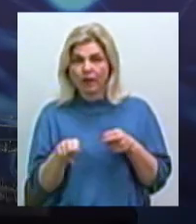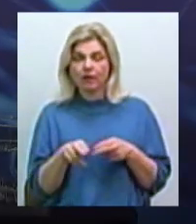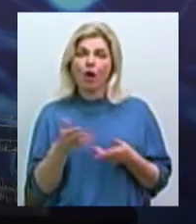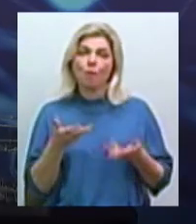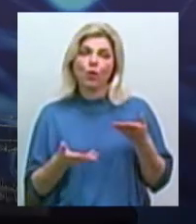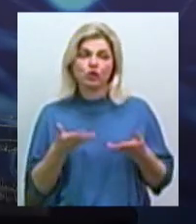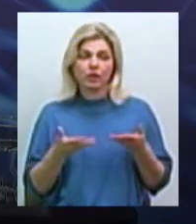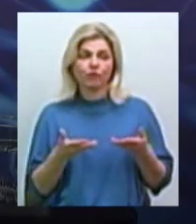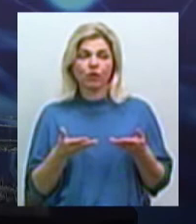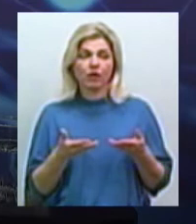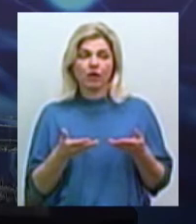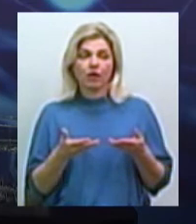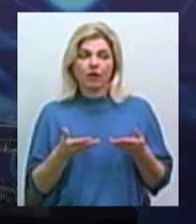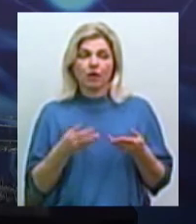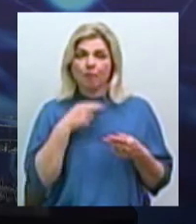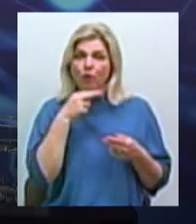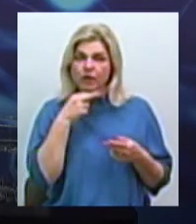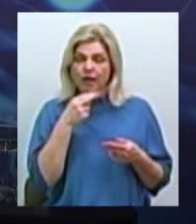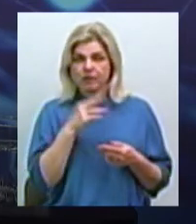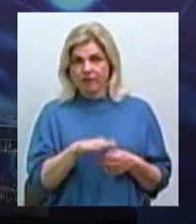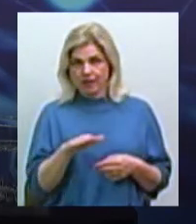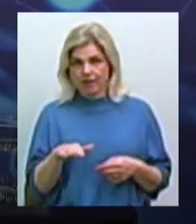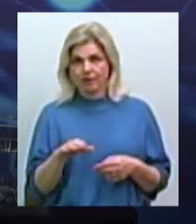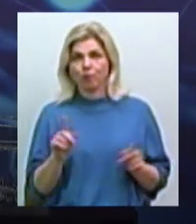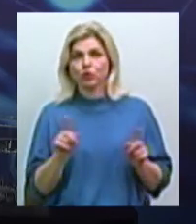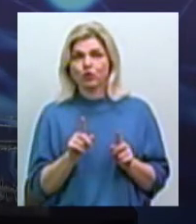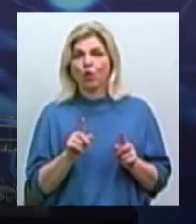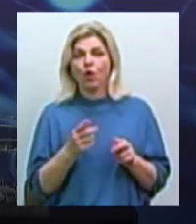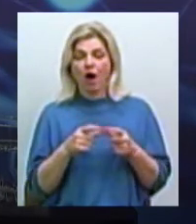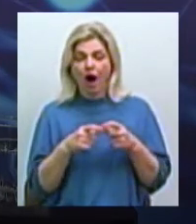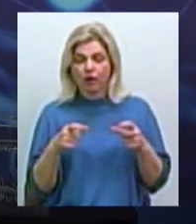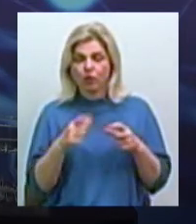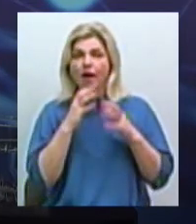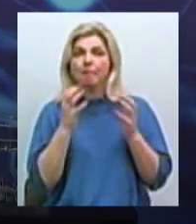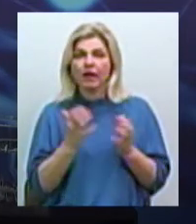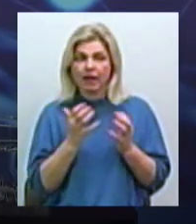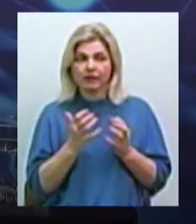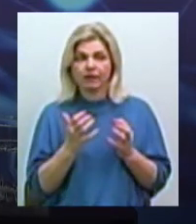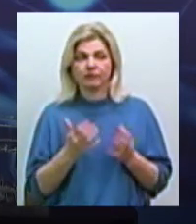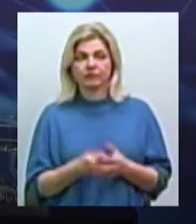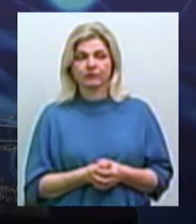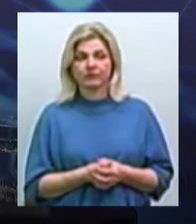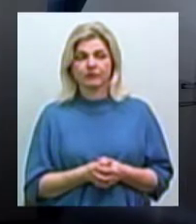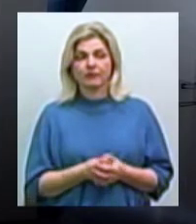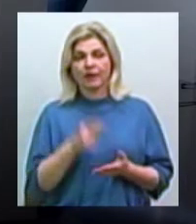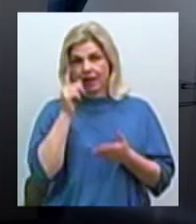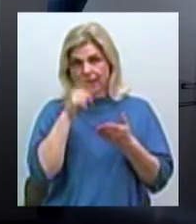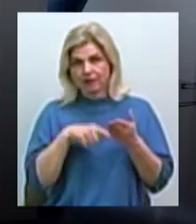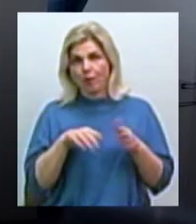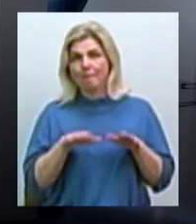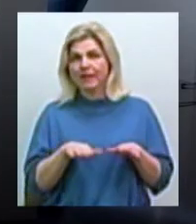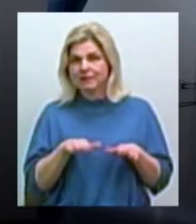Можливо, підкреслювати дітям, що її берегли в якомусь надійному